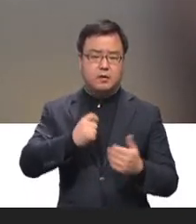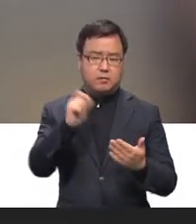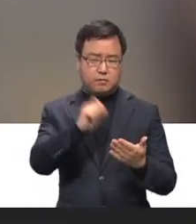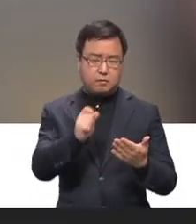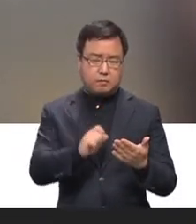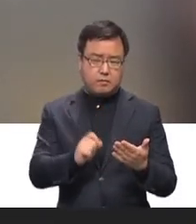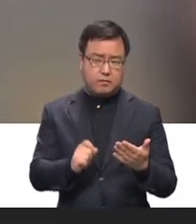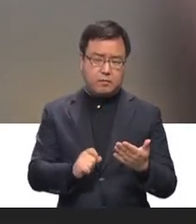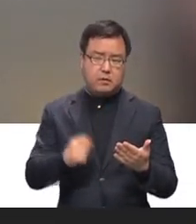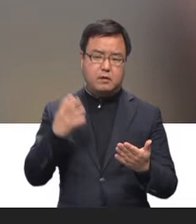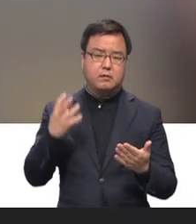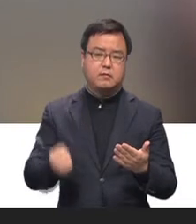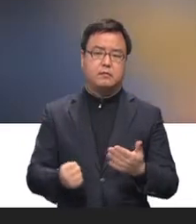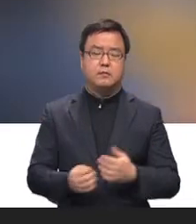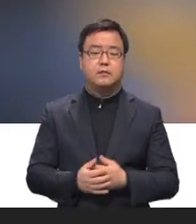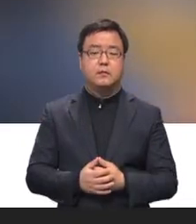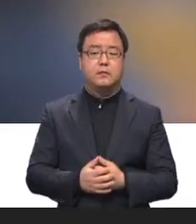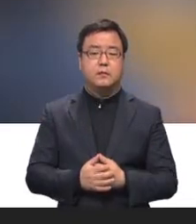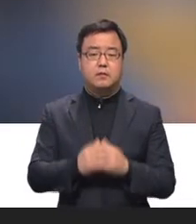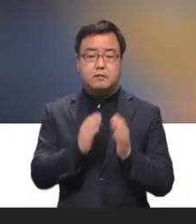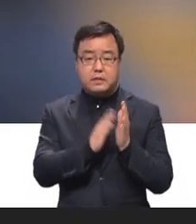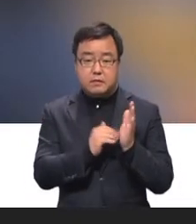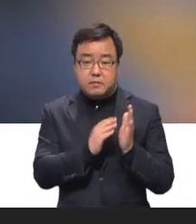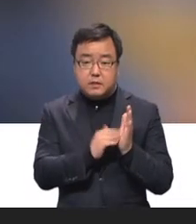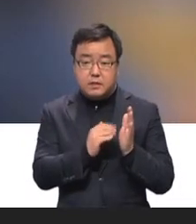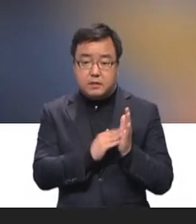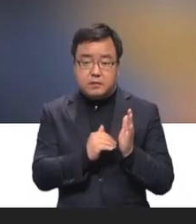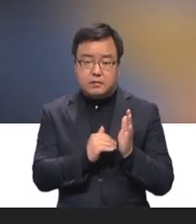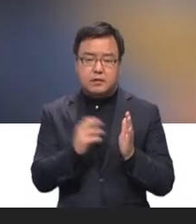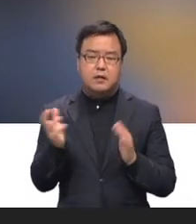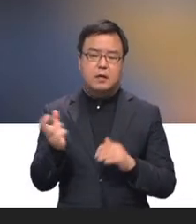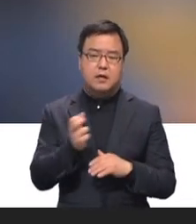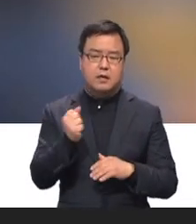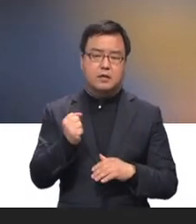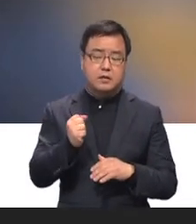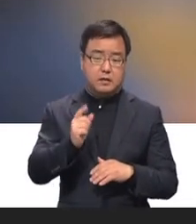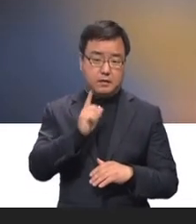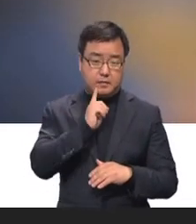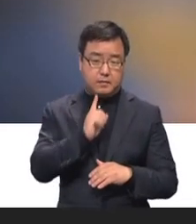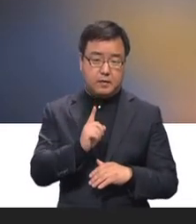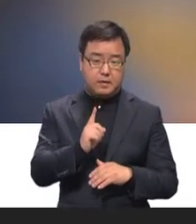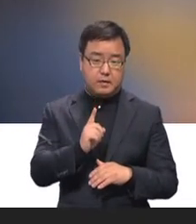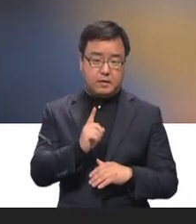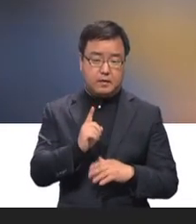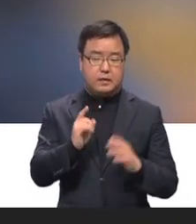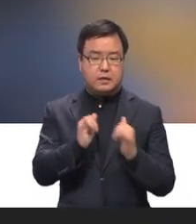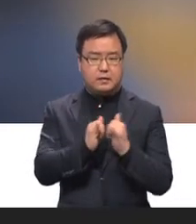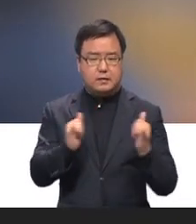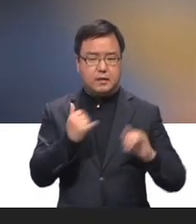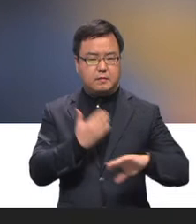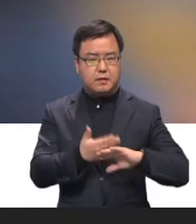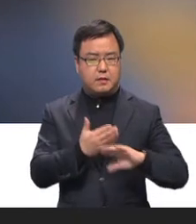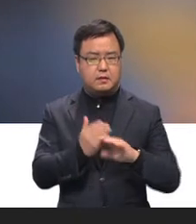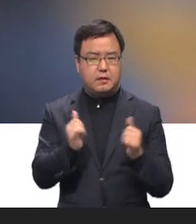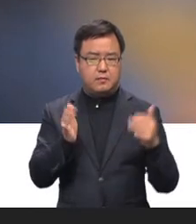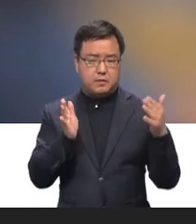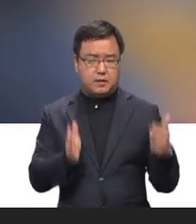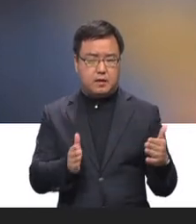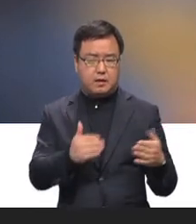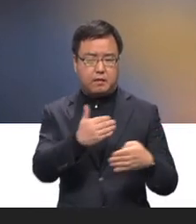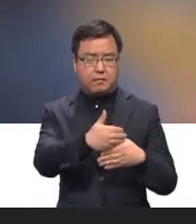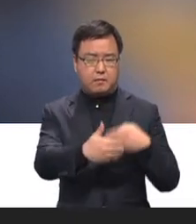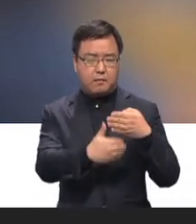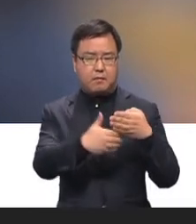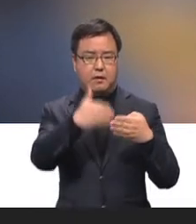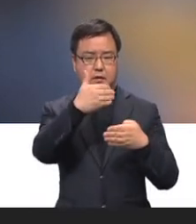온게 엄청 많았구요 비밀을 가지고 있다는게 친 사람들이랑 벽을 세우고 되거든요